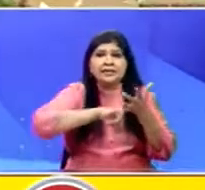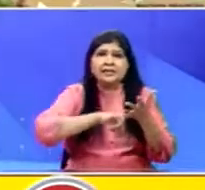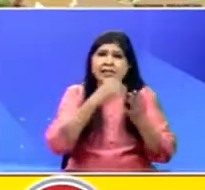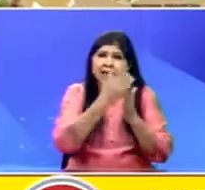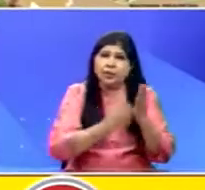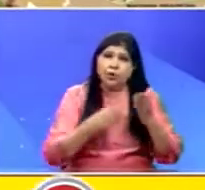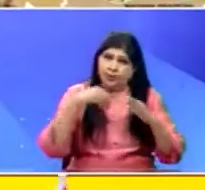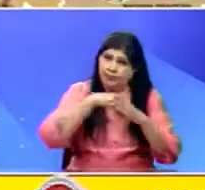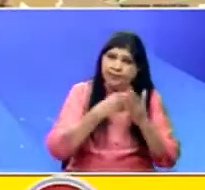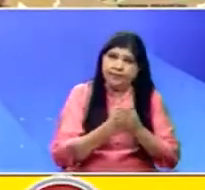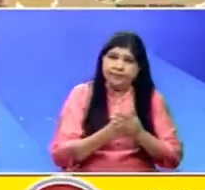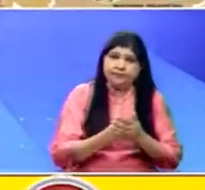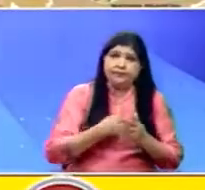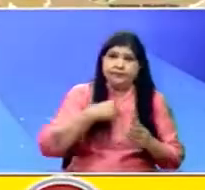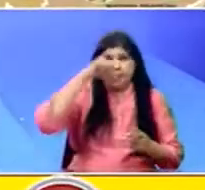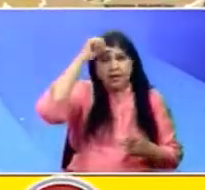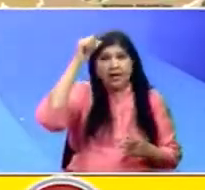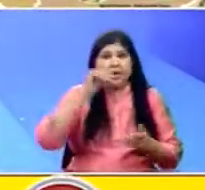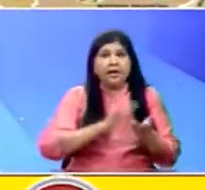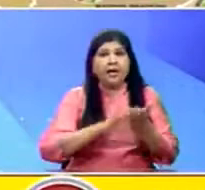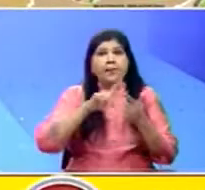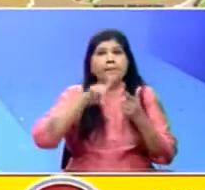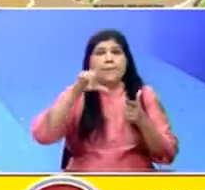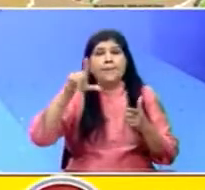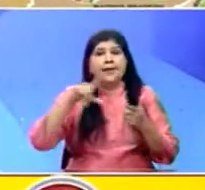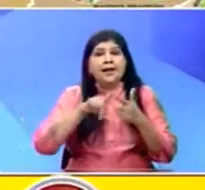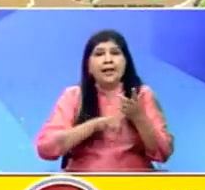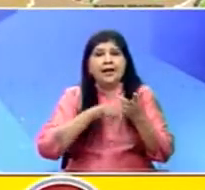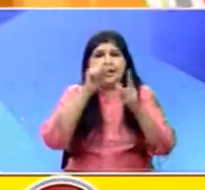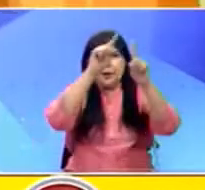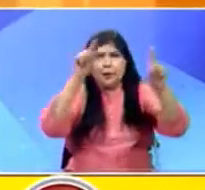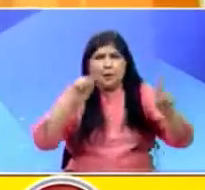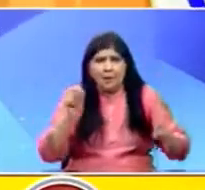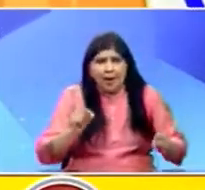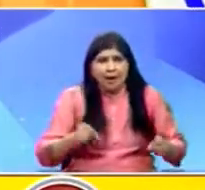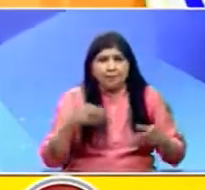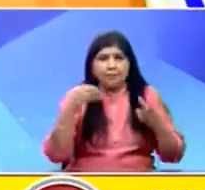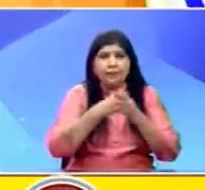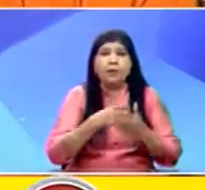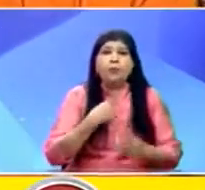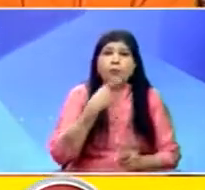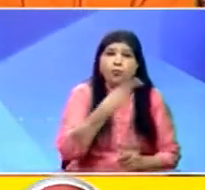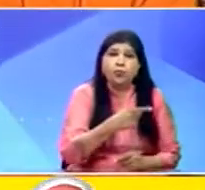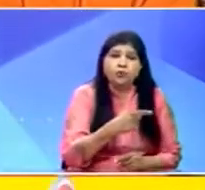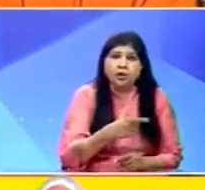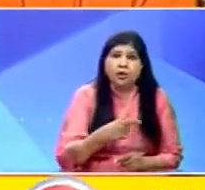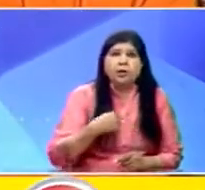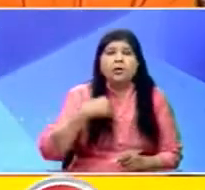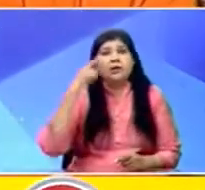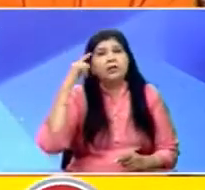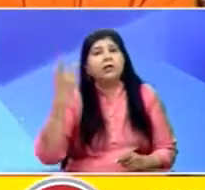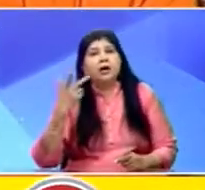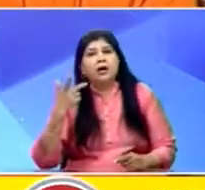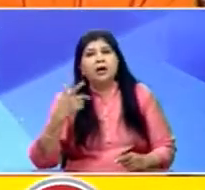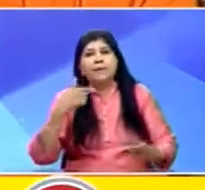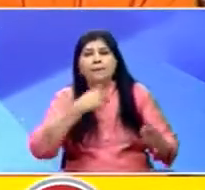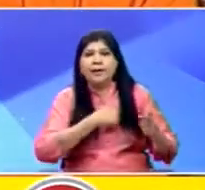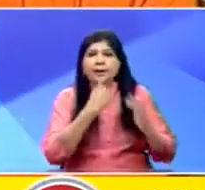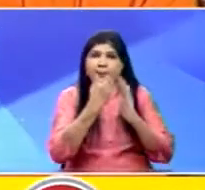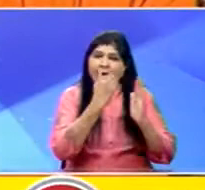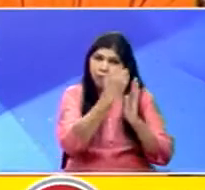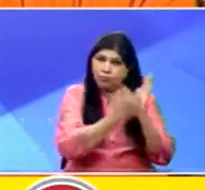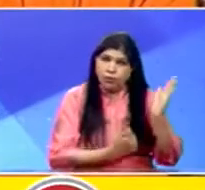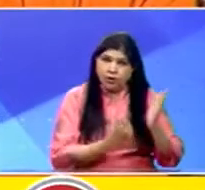मुझे देश का एक मिलेट मैप भी भेजा है। साथ ही पूछा है कि क्या आप मन की बात